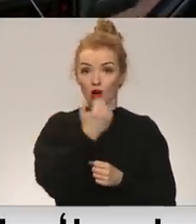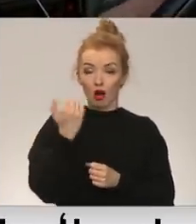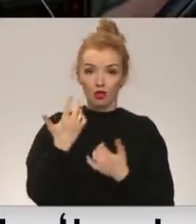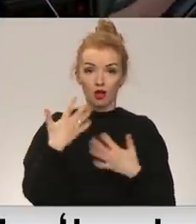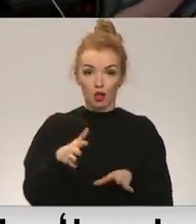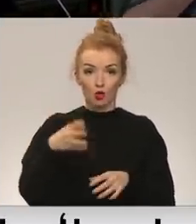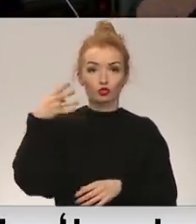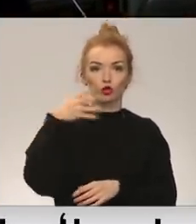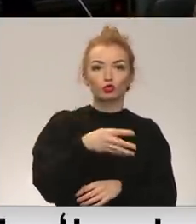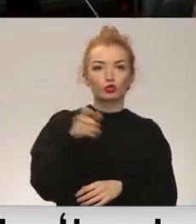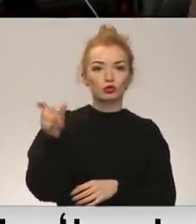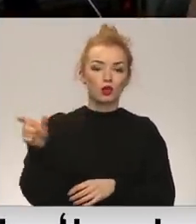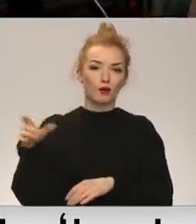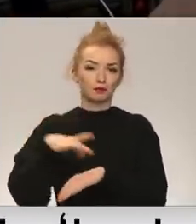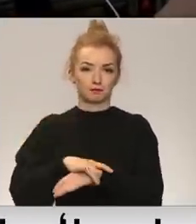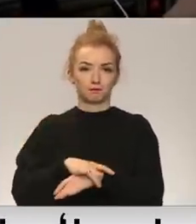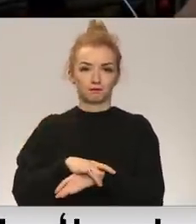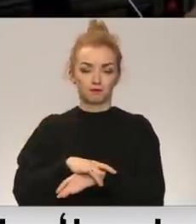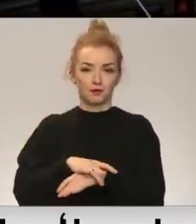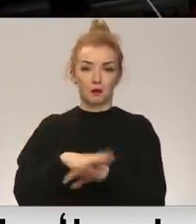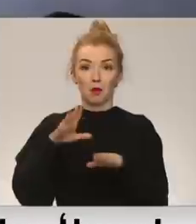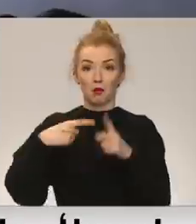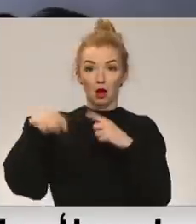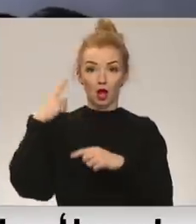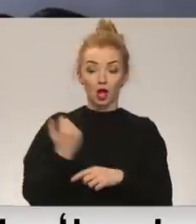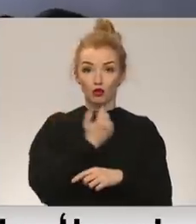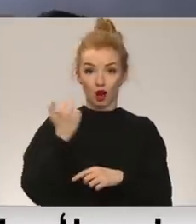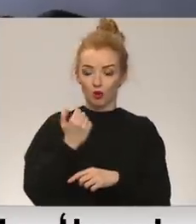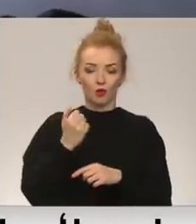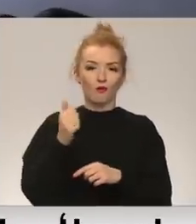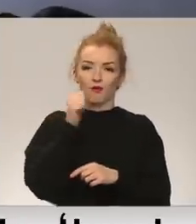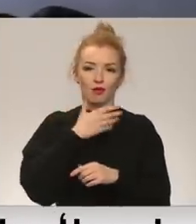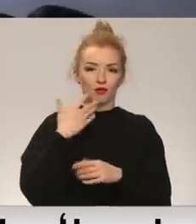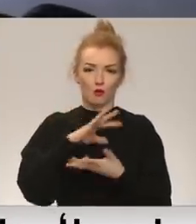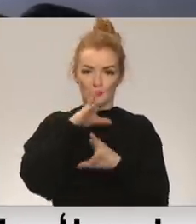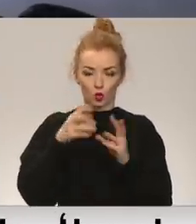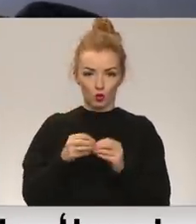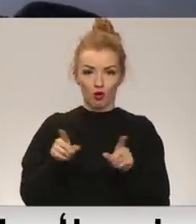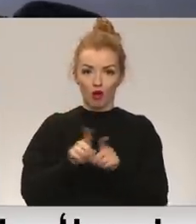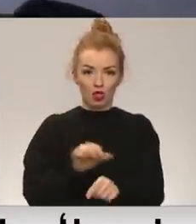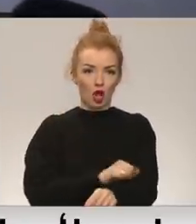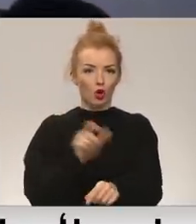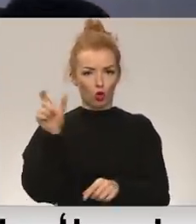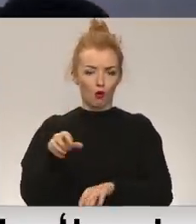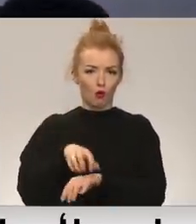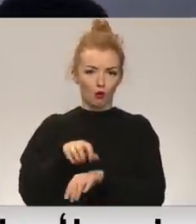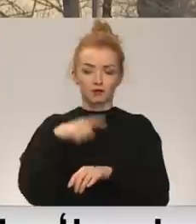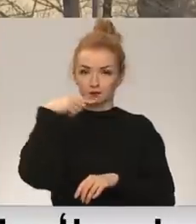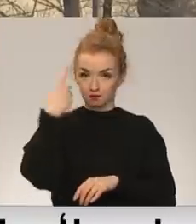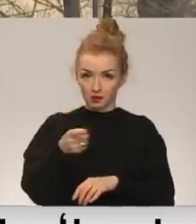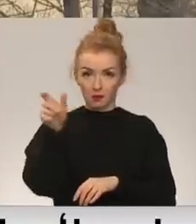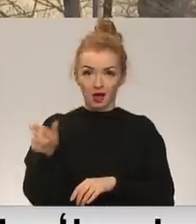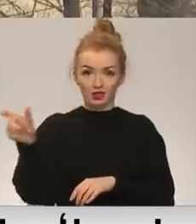jau ir ap 4000. Dati par pagājušo gadu vēl tiek apkopoti. Arī narkologi novērojuši. Pacientu skaits,